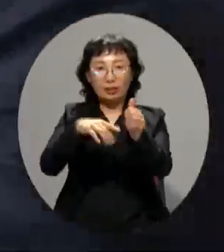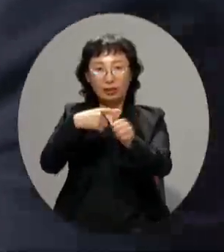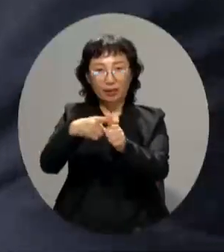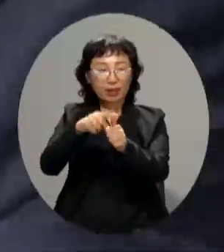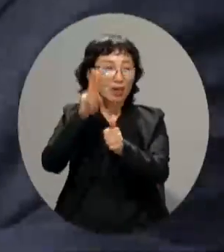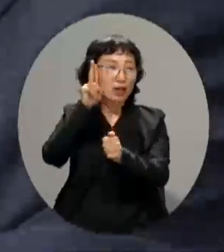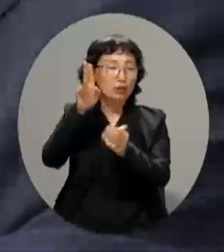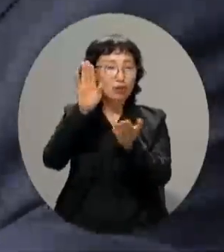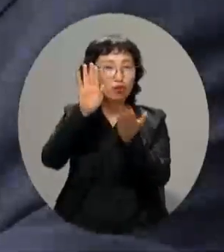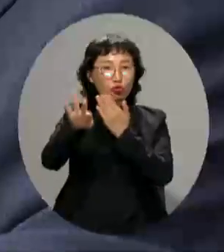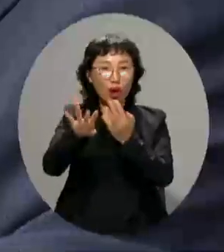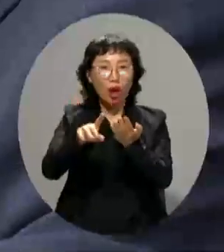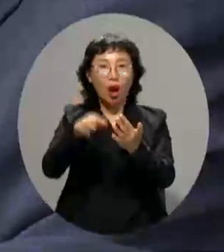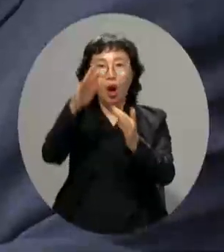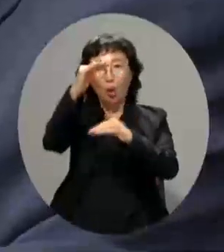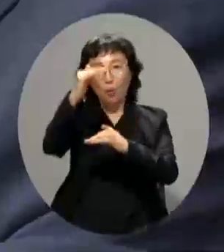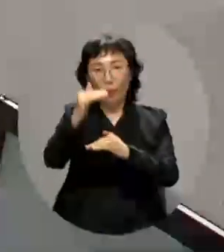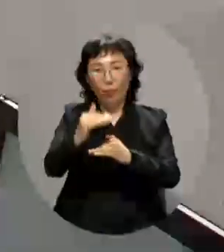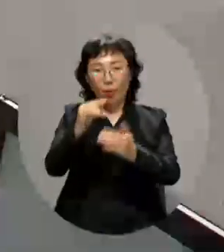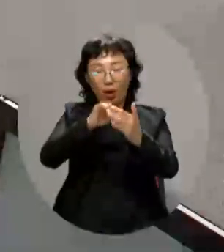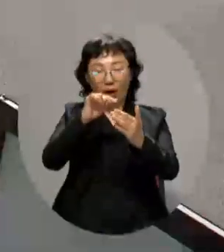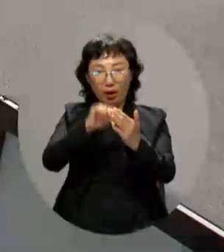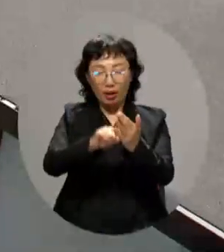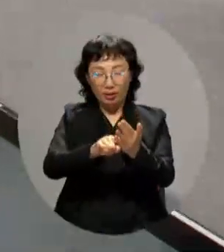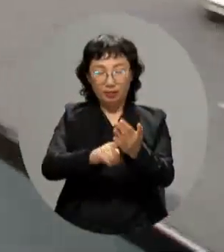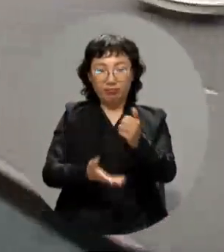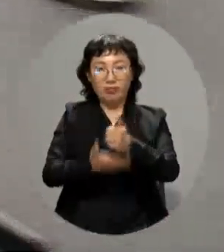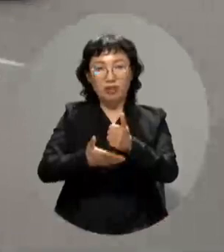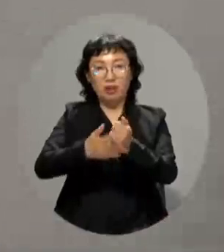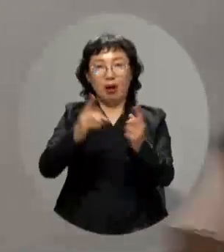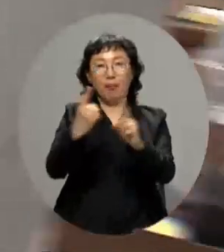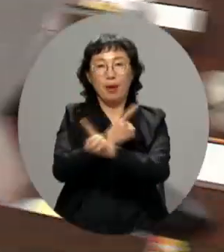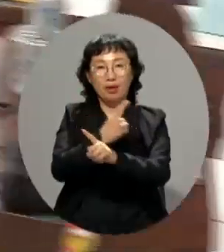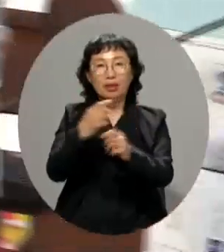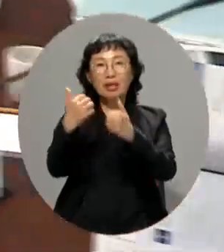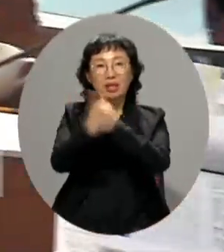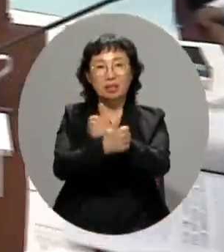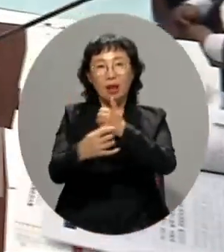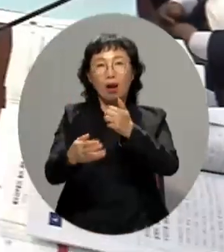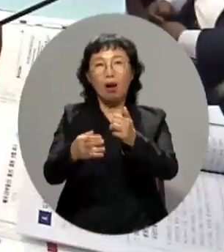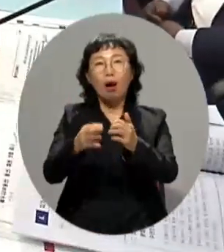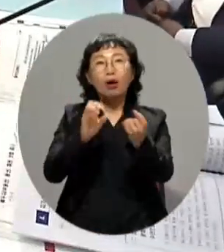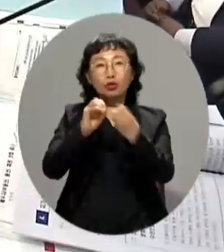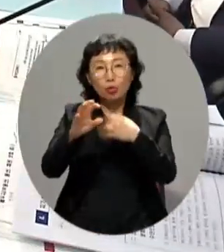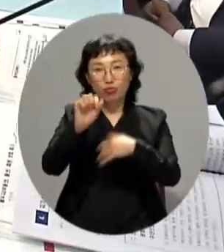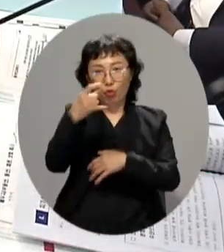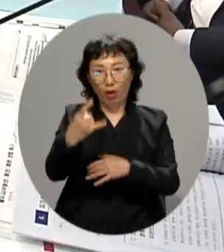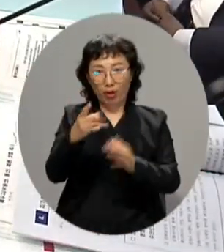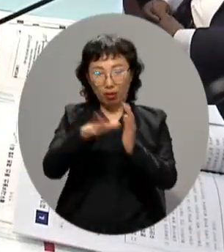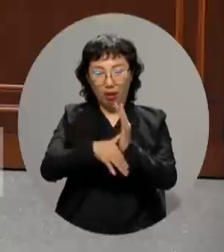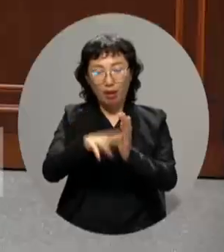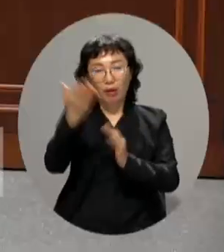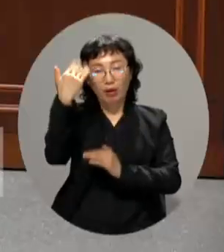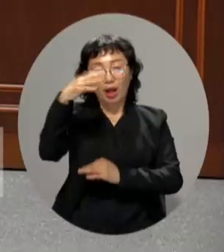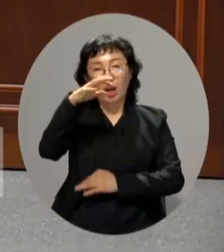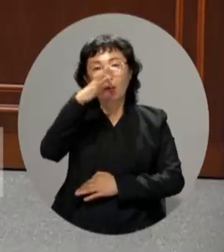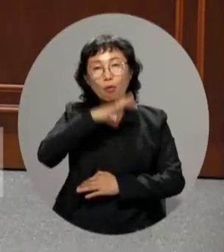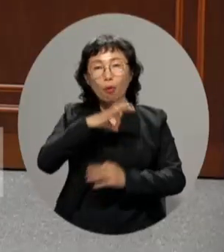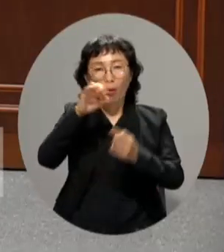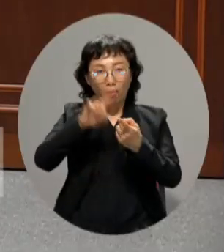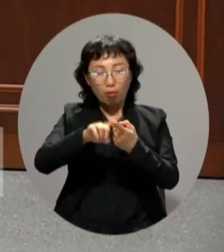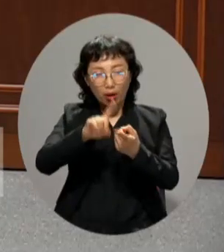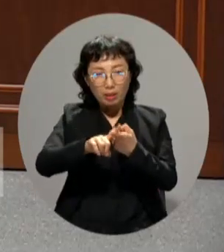뒤 보고서에는 극찬으로 바뀌는 도의회 인사청문회. 그동안에는 효력과 관련된 논란이 많았지만